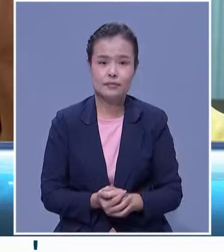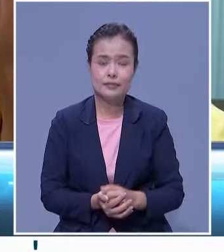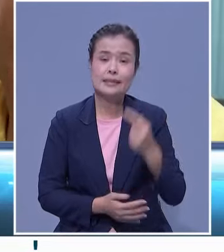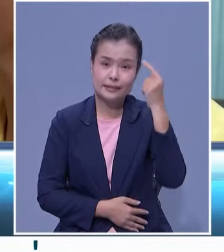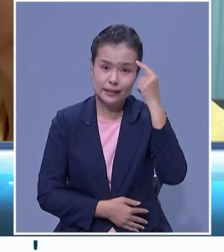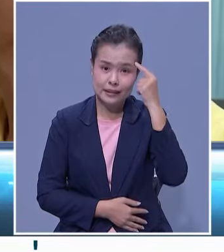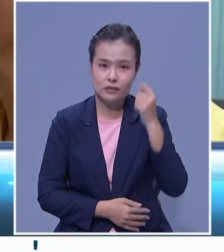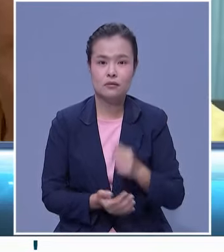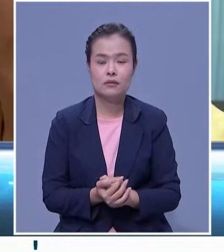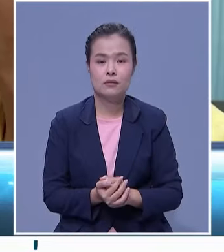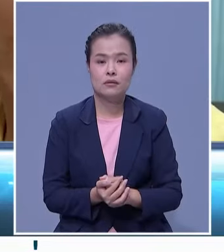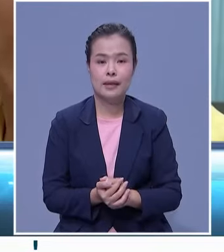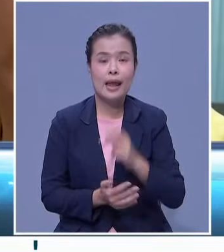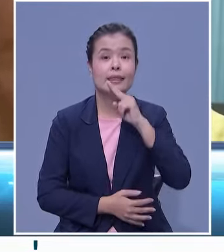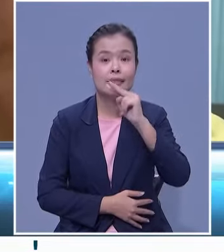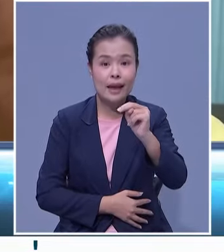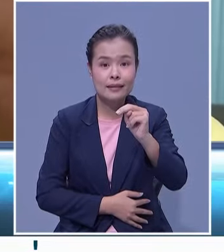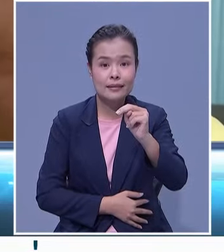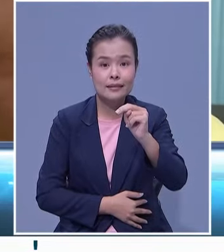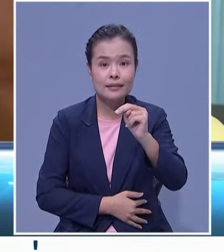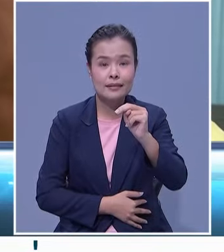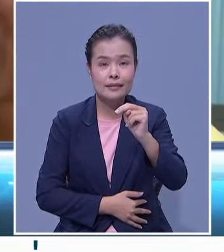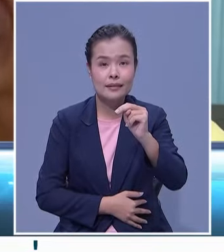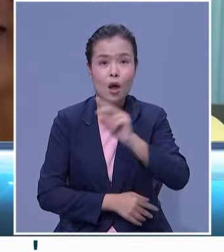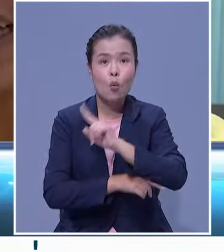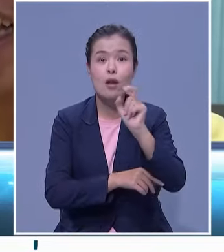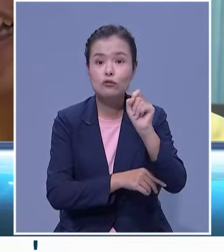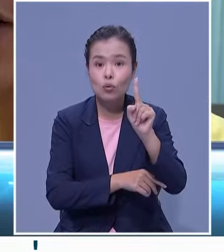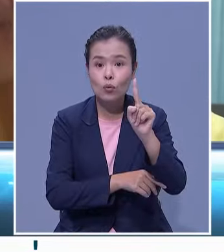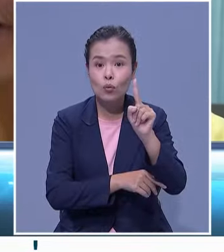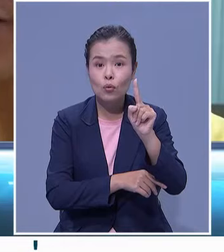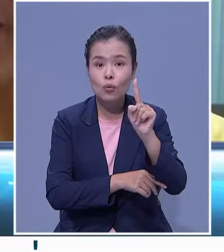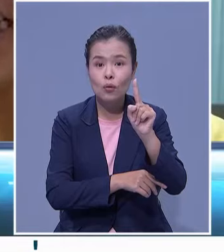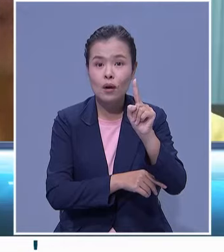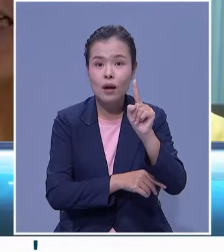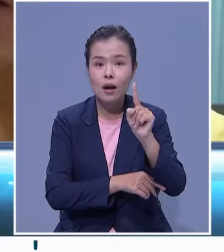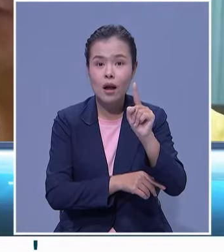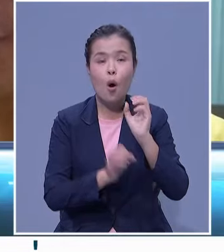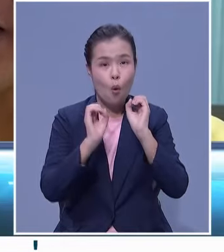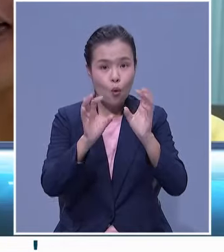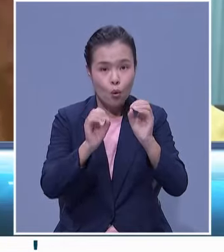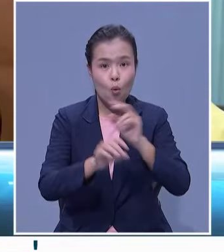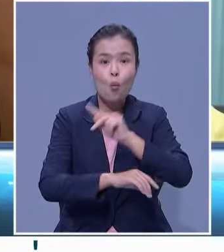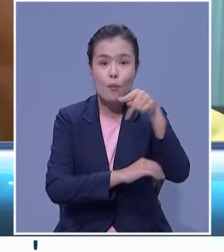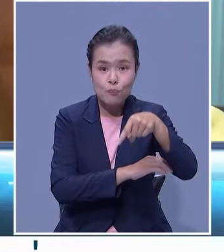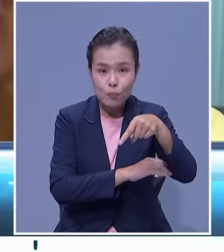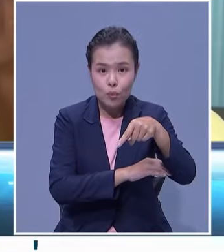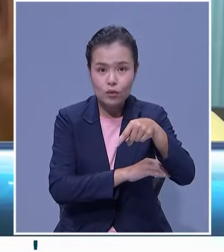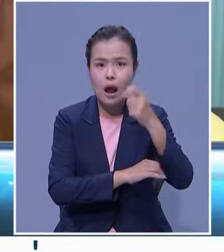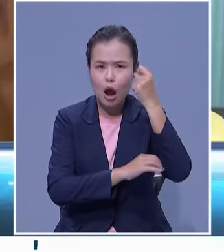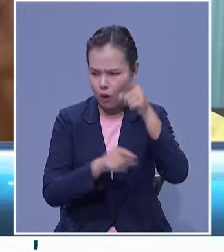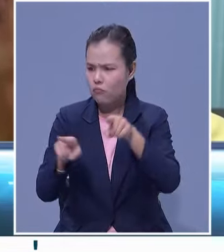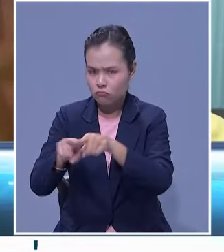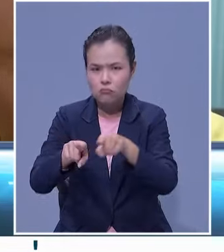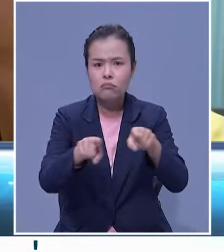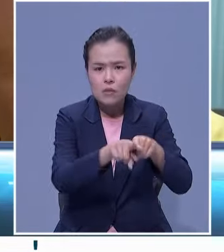คิดดูว่าถ้านัดในวันศุกร์แล้วเราก็จะไปตามนัดในวันพุธเราก็น่าจะเข้าใจตรงกัน